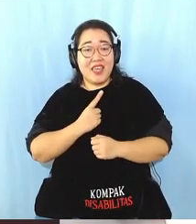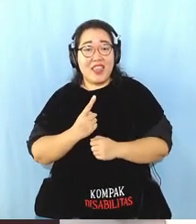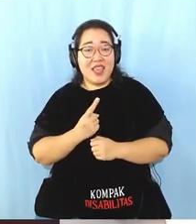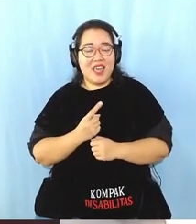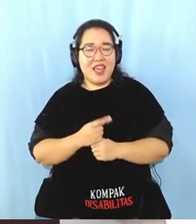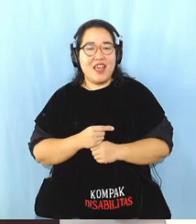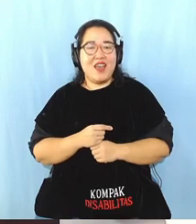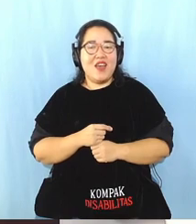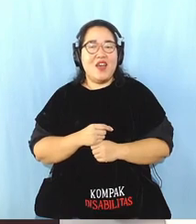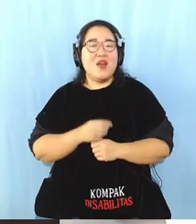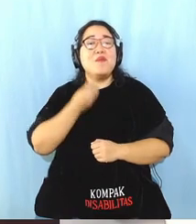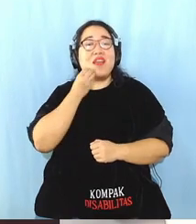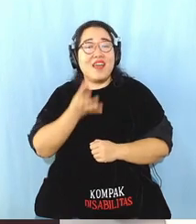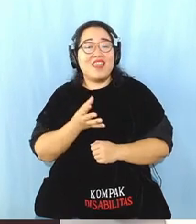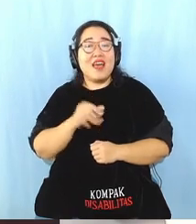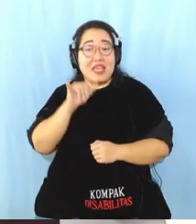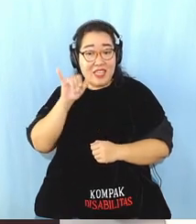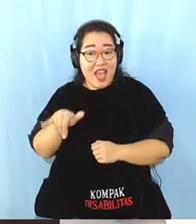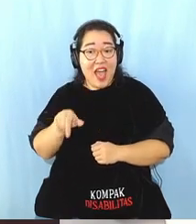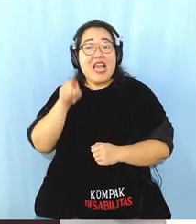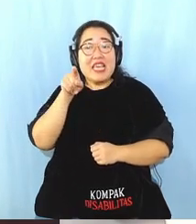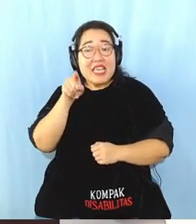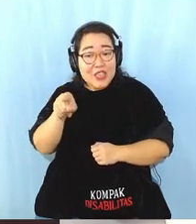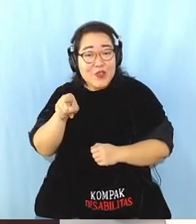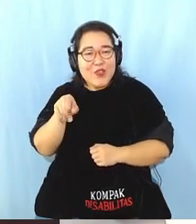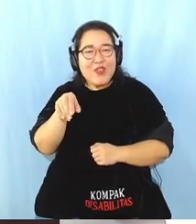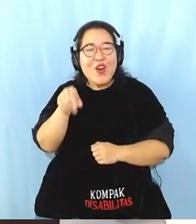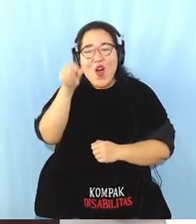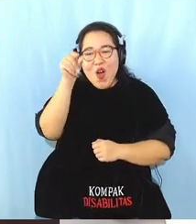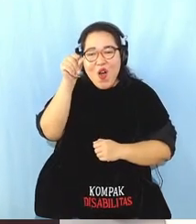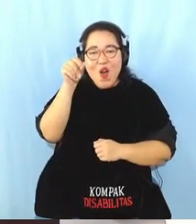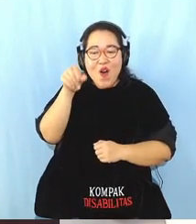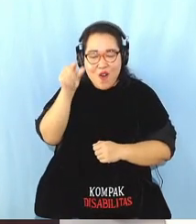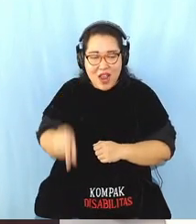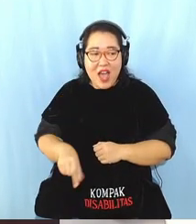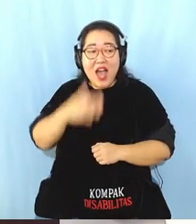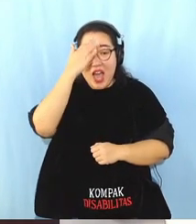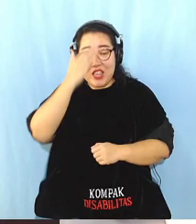iya, ini orang-orang Katolik dari paroki katedral ini,